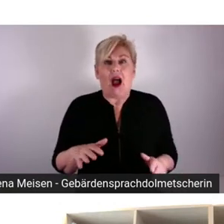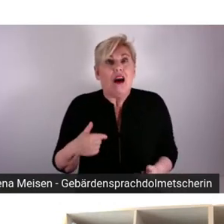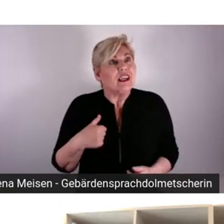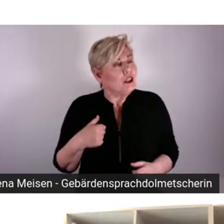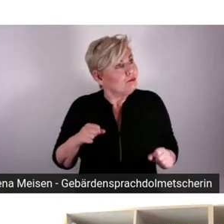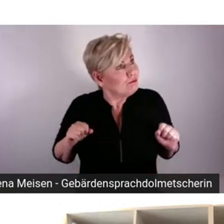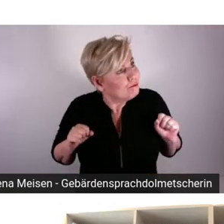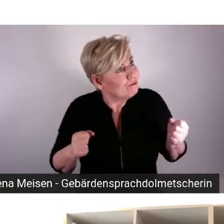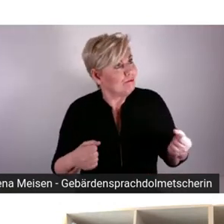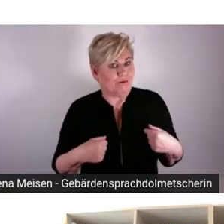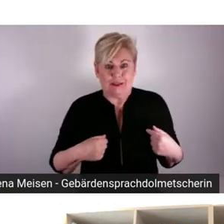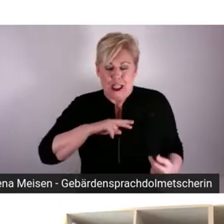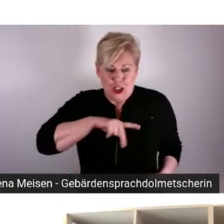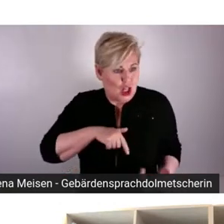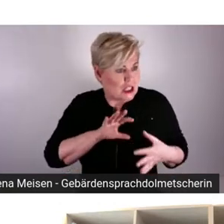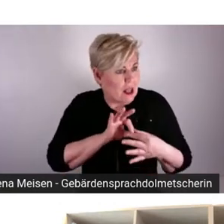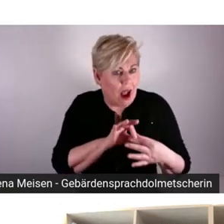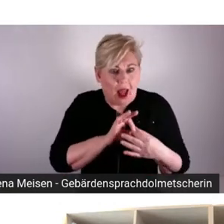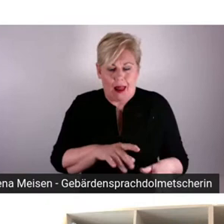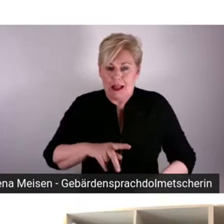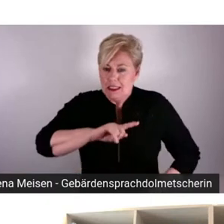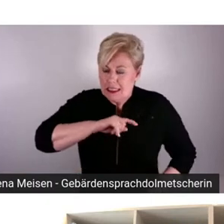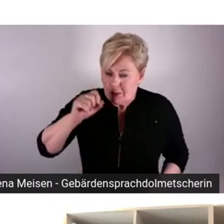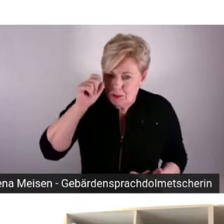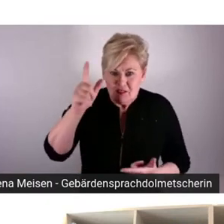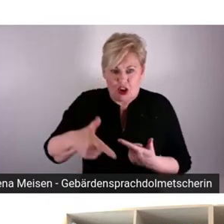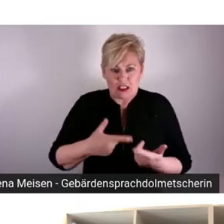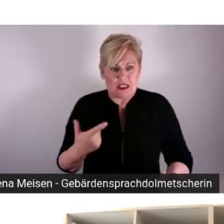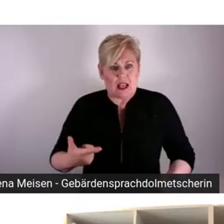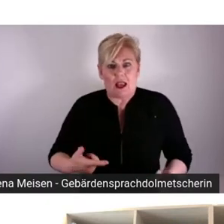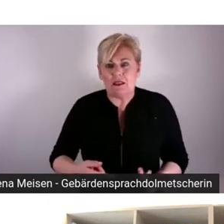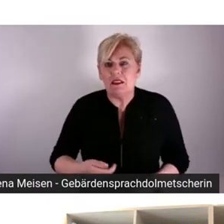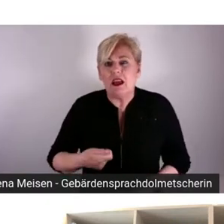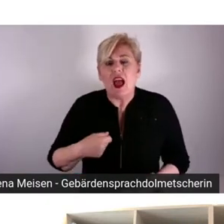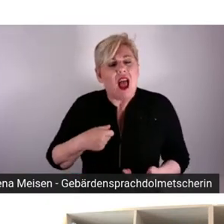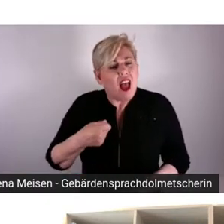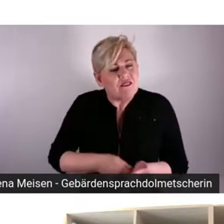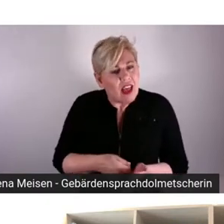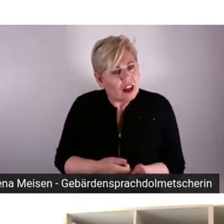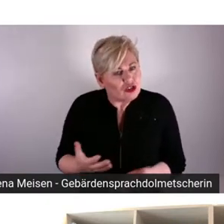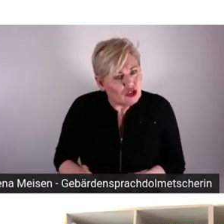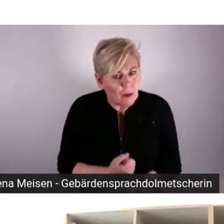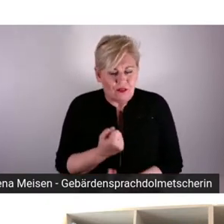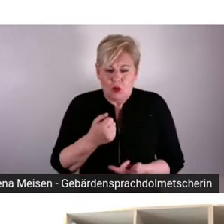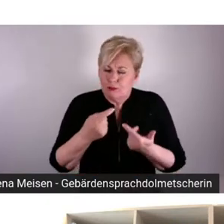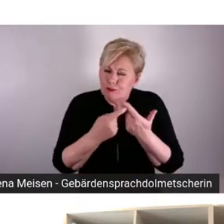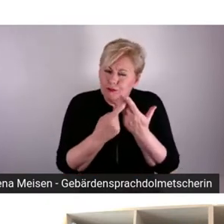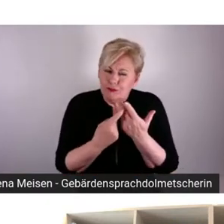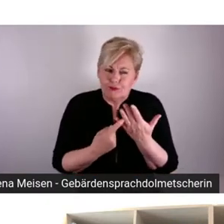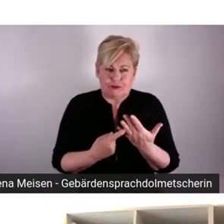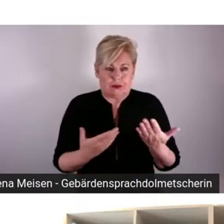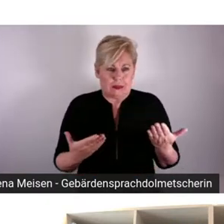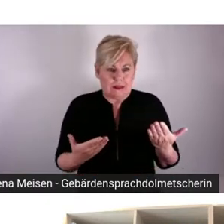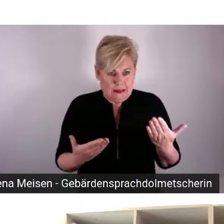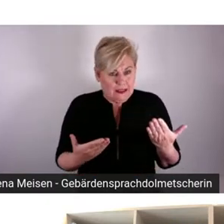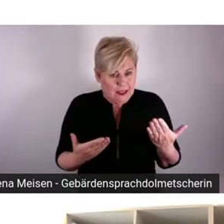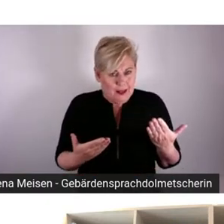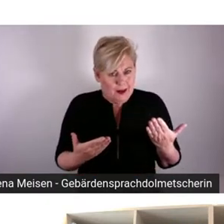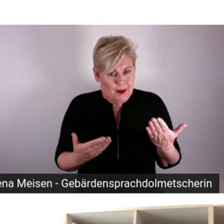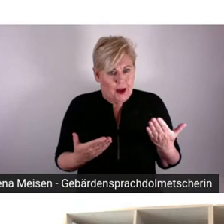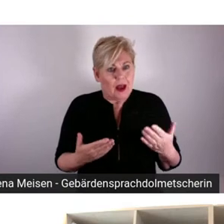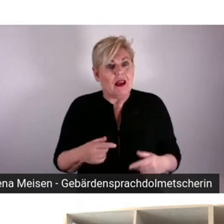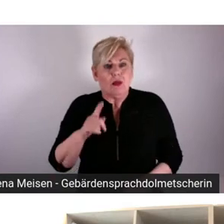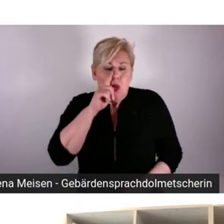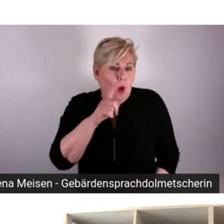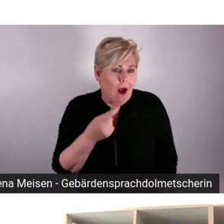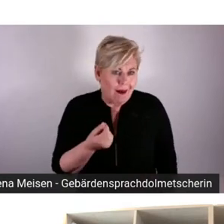ist sozialer Bezug, es ist Selbstbewusstsein, es ist Selbstwertgefühl und vieles andere auch, noch mehr. Und insofern, wenn